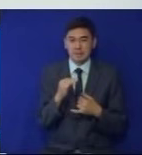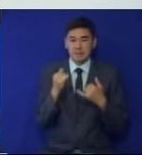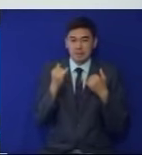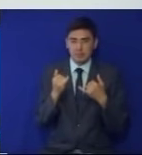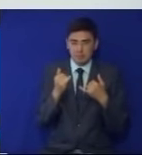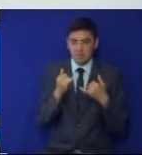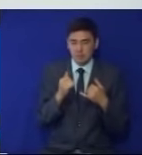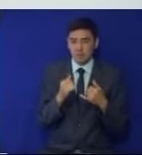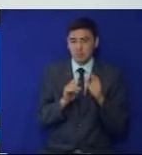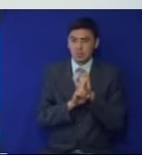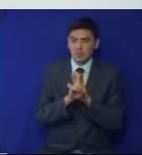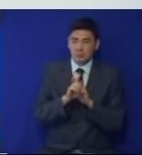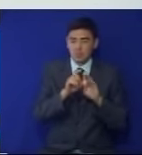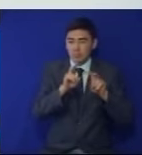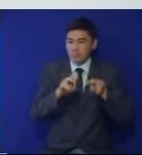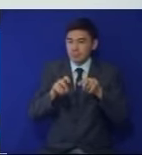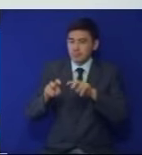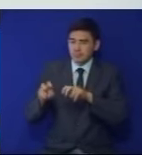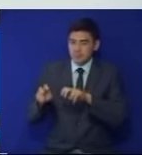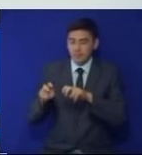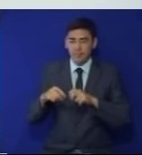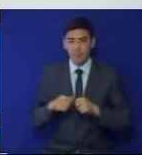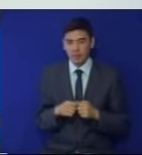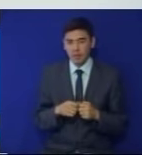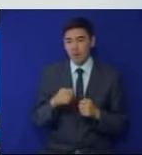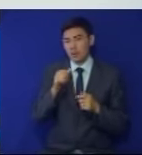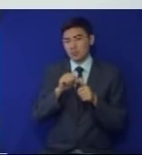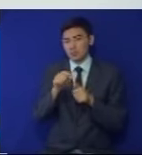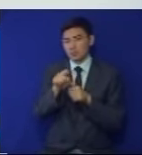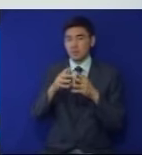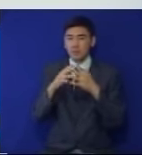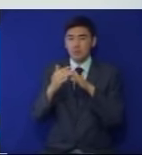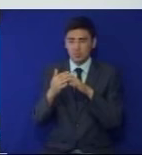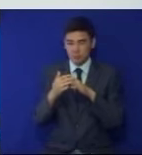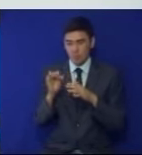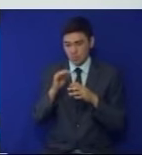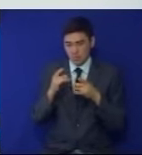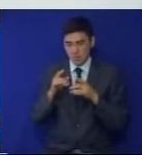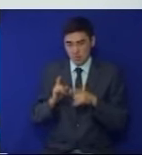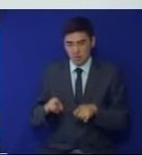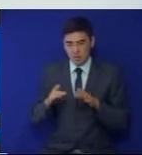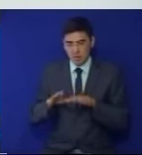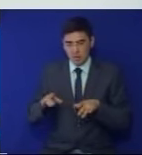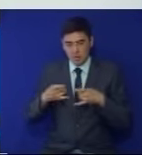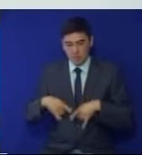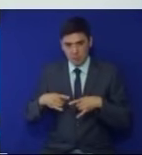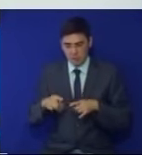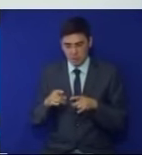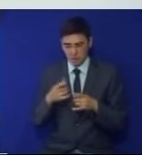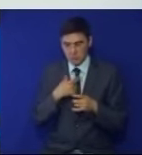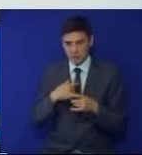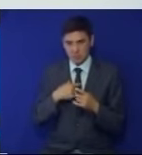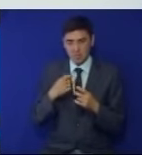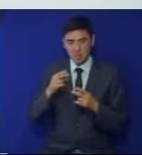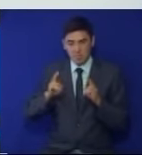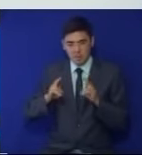бастама көтерді. Мұның себебі халықтың басым бөлігі әсіресе ауыл тұрғындары ұрпақты болуды ұрпақты болуда денсаулығына дұрыс қарау